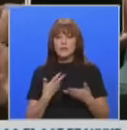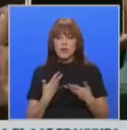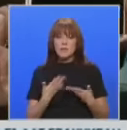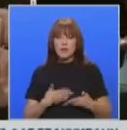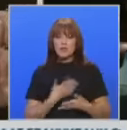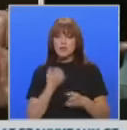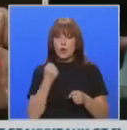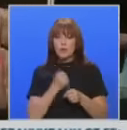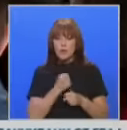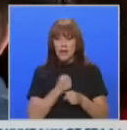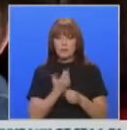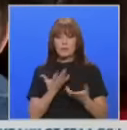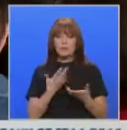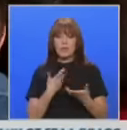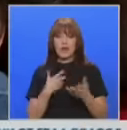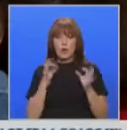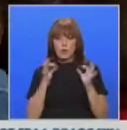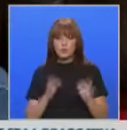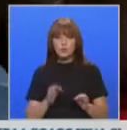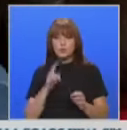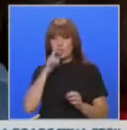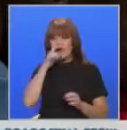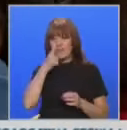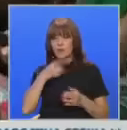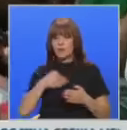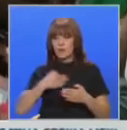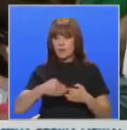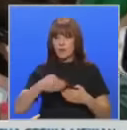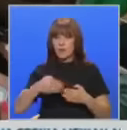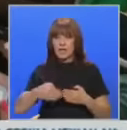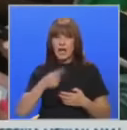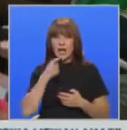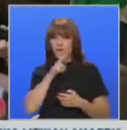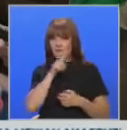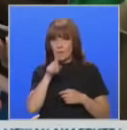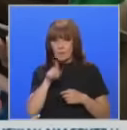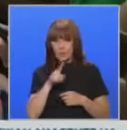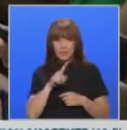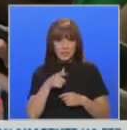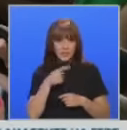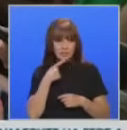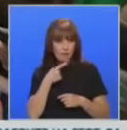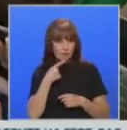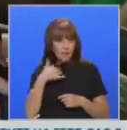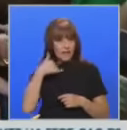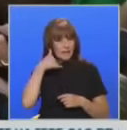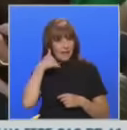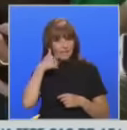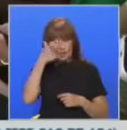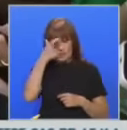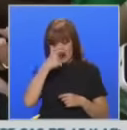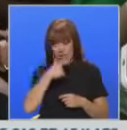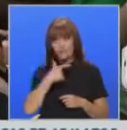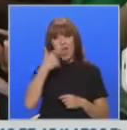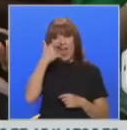порядък уточнихме важните приоритети. Ако въпросът е дали се говори по телефона или лично, говори се